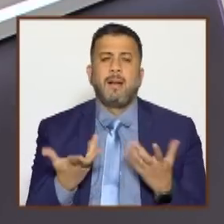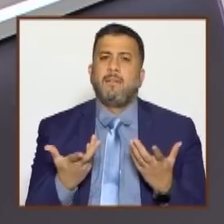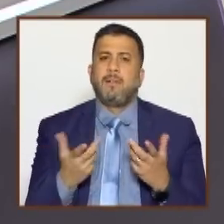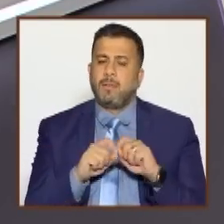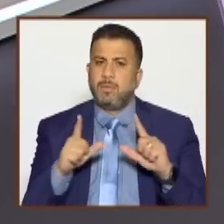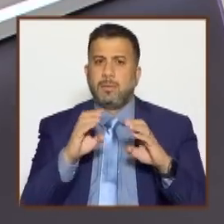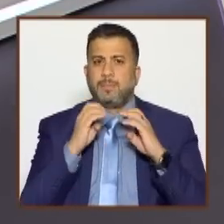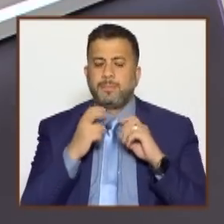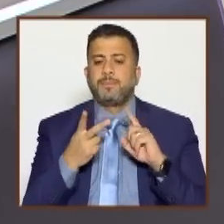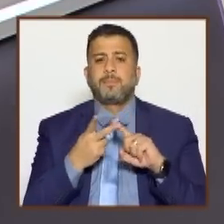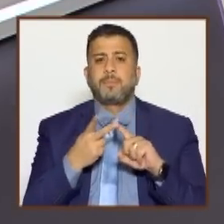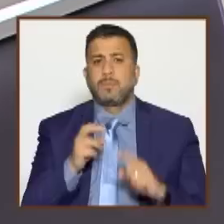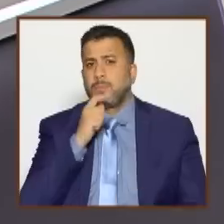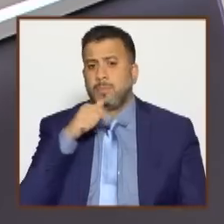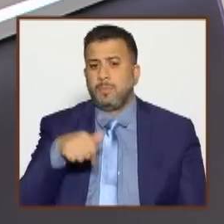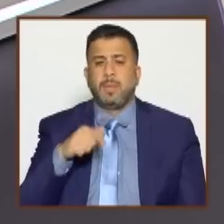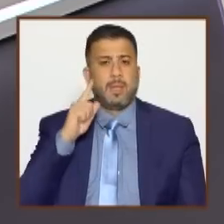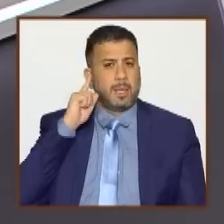زيارة المدينة.